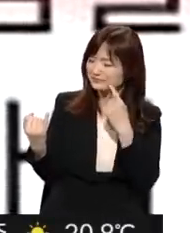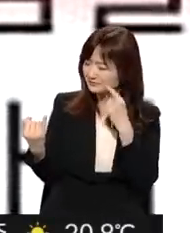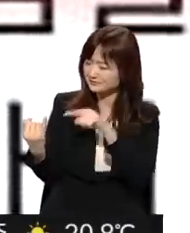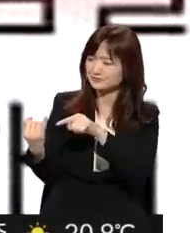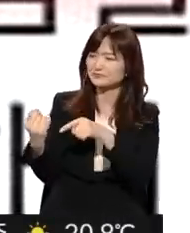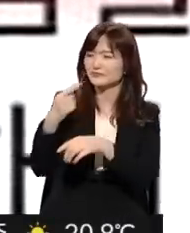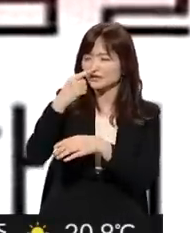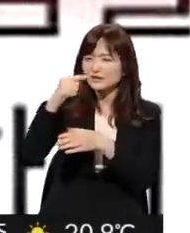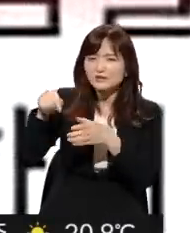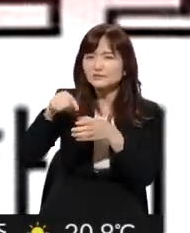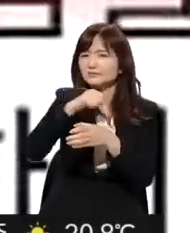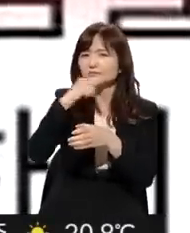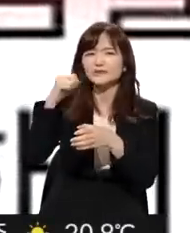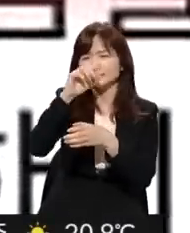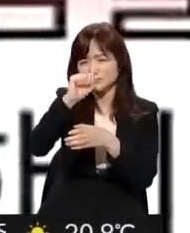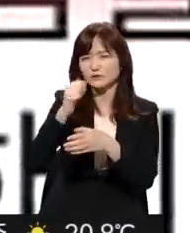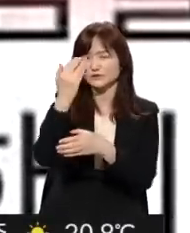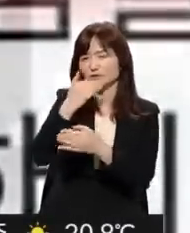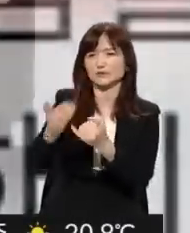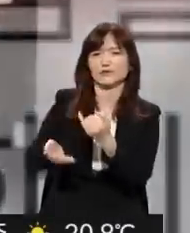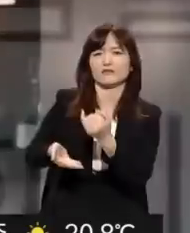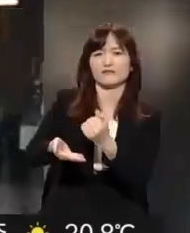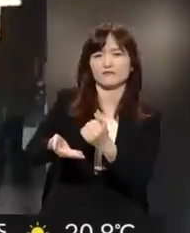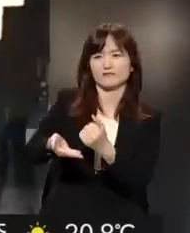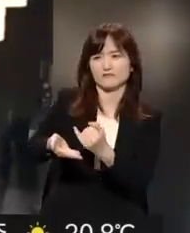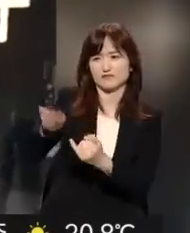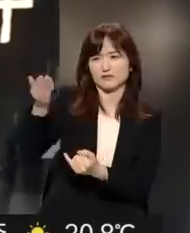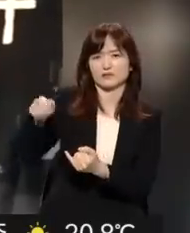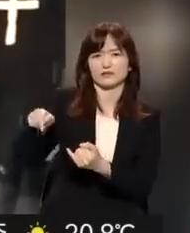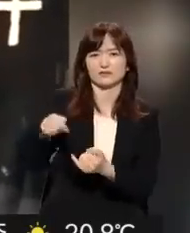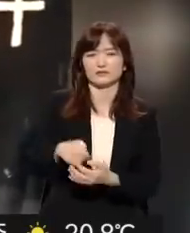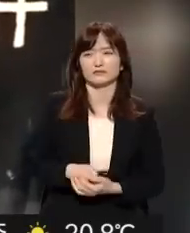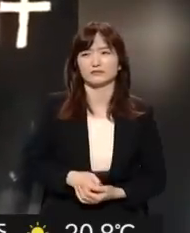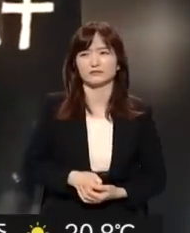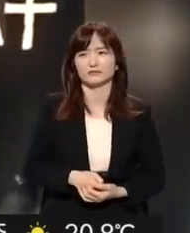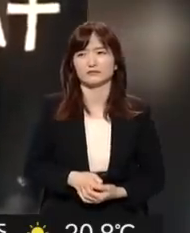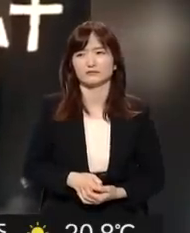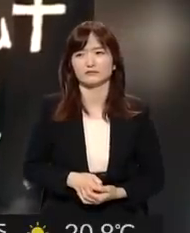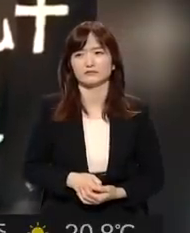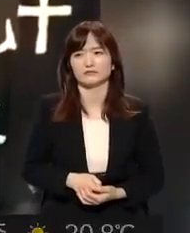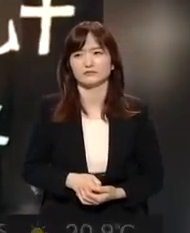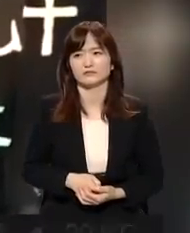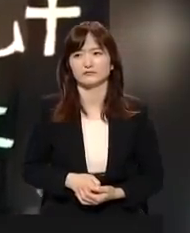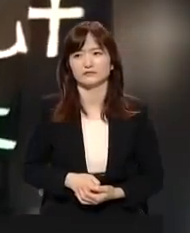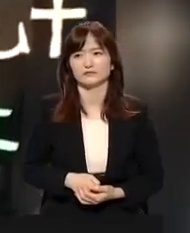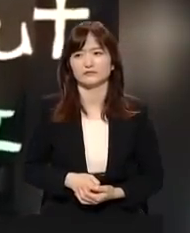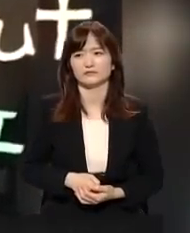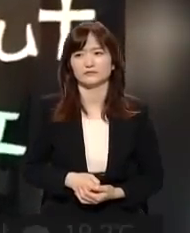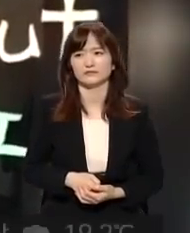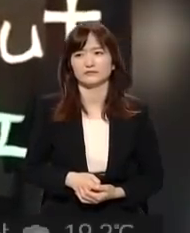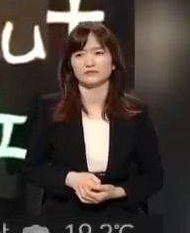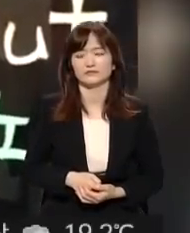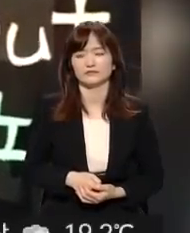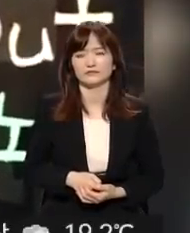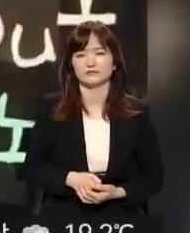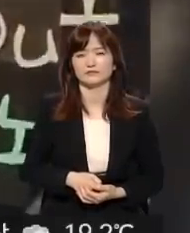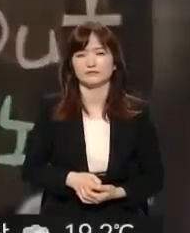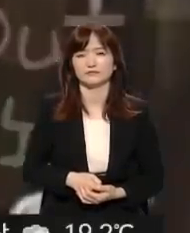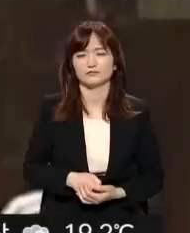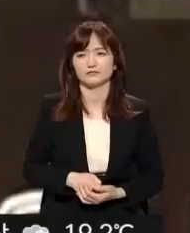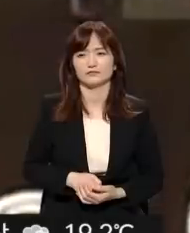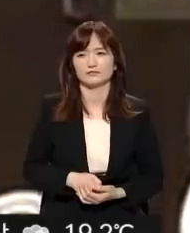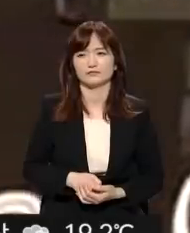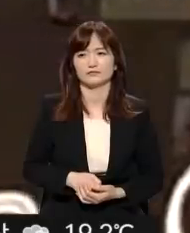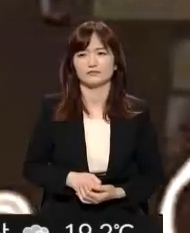좋아. 이딴 성희롱을 해요. 라면서 저럴 수밖에 없었던 사연을 설명했던 건데 물론 승희원님